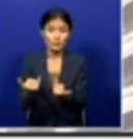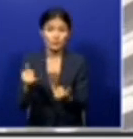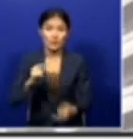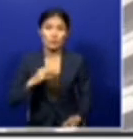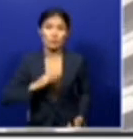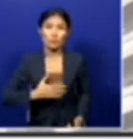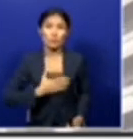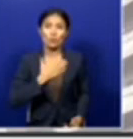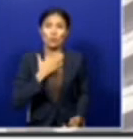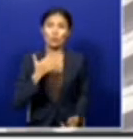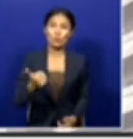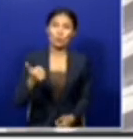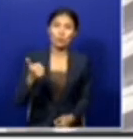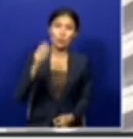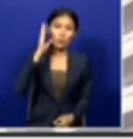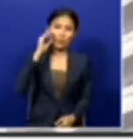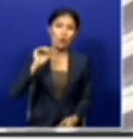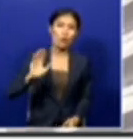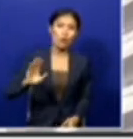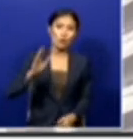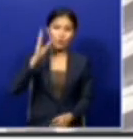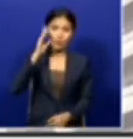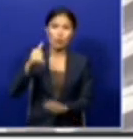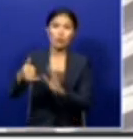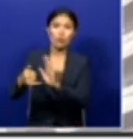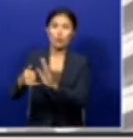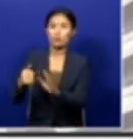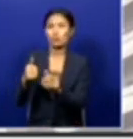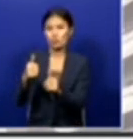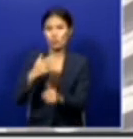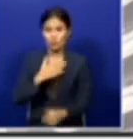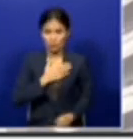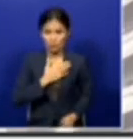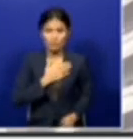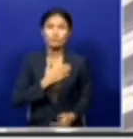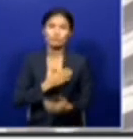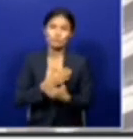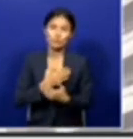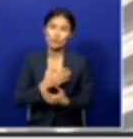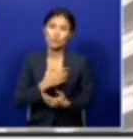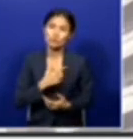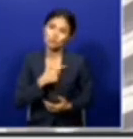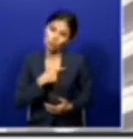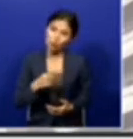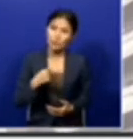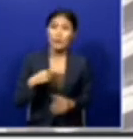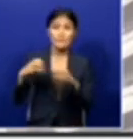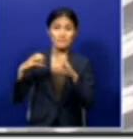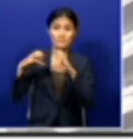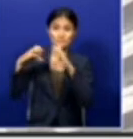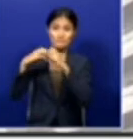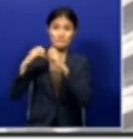มชื่นชมชื่นชอบนะฮะอดีตท่านประธานสมศักดิ์ได้พูดเช่นนี้พรรคภูมิใจไทยเ